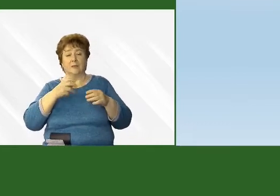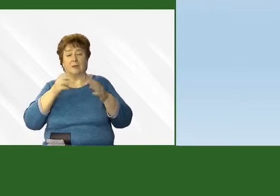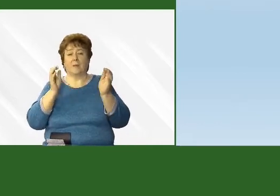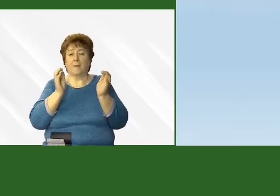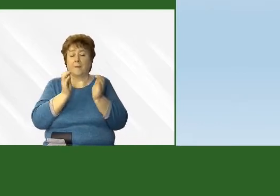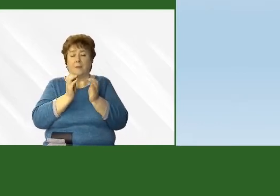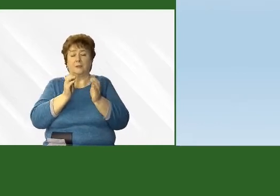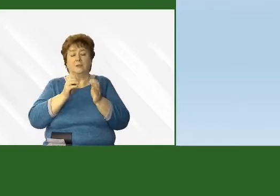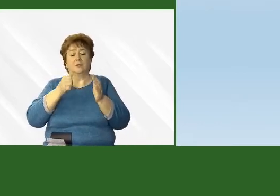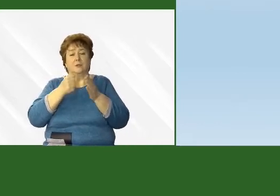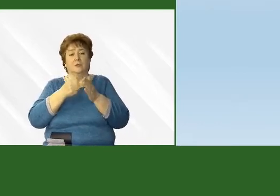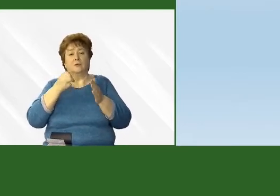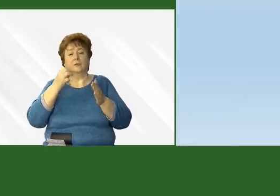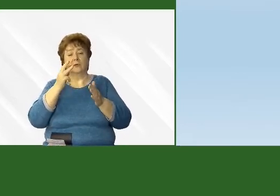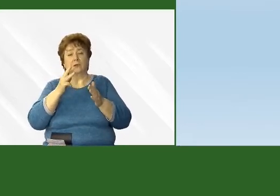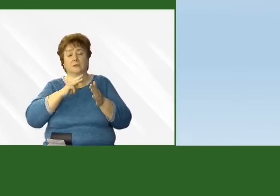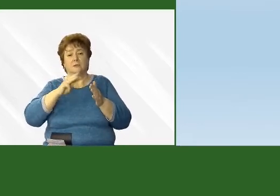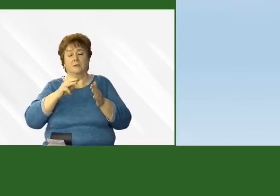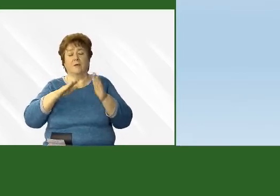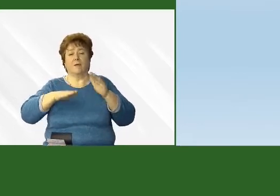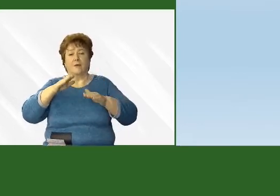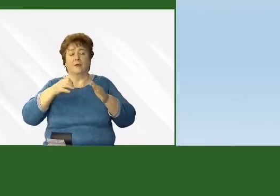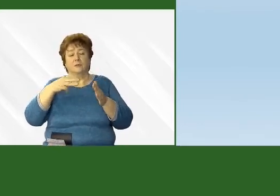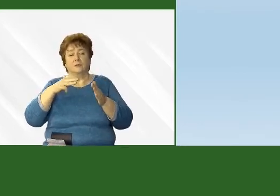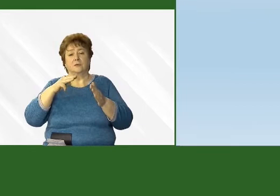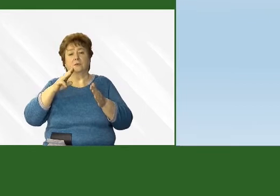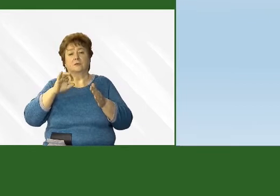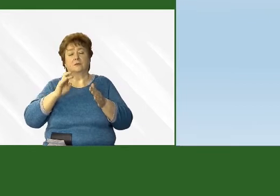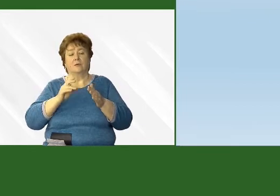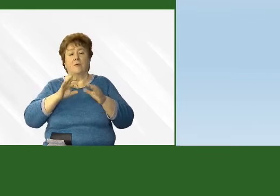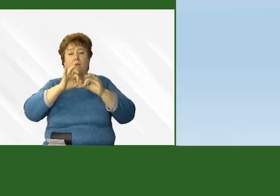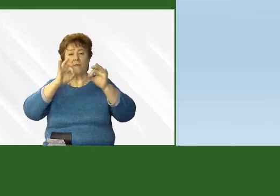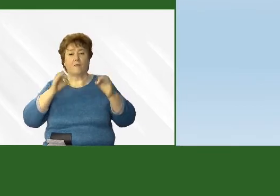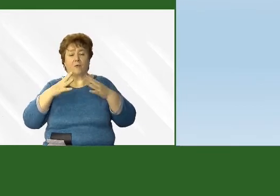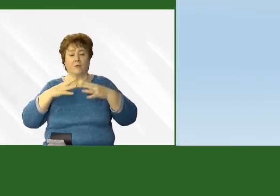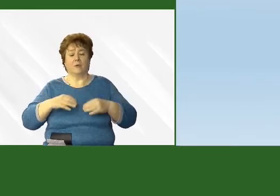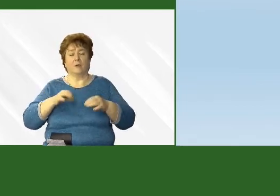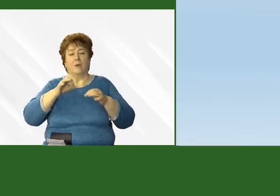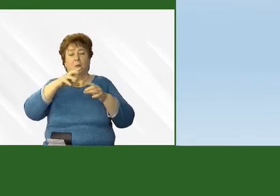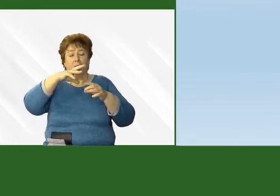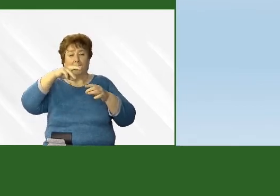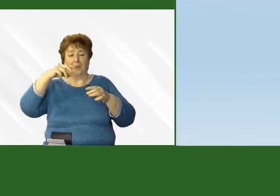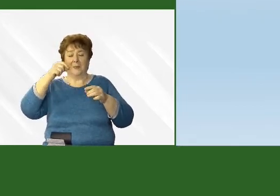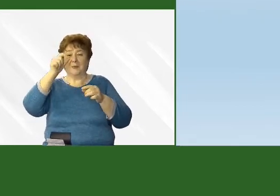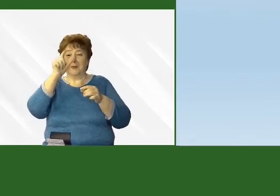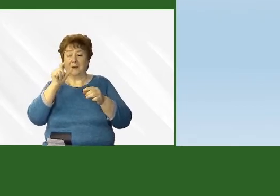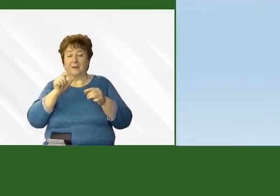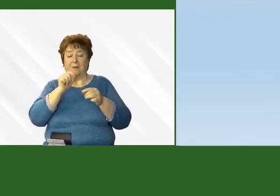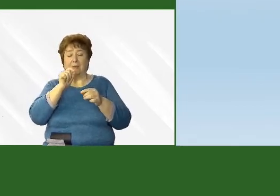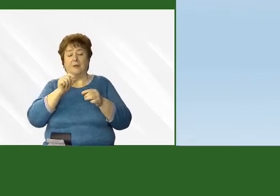заметно мельче – до 13 метров, весят до 30 тонн. Форма тела каплевидная, квадратная